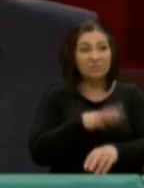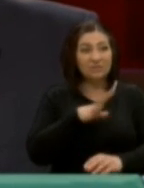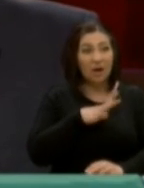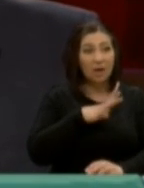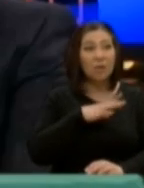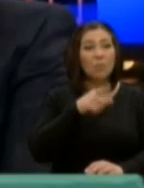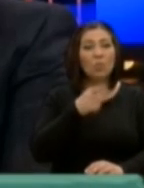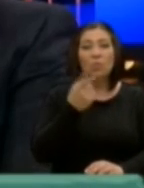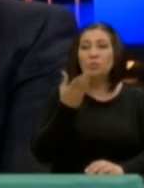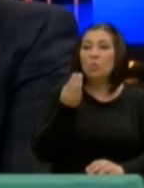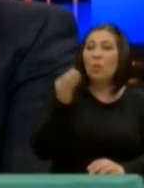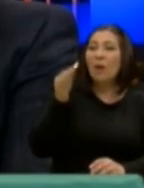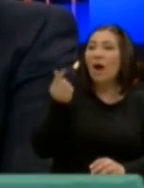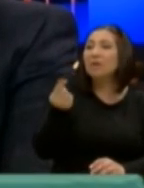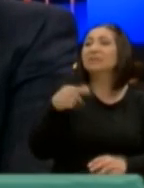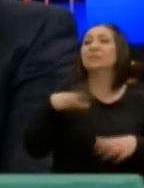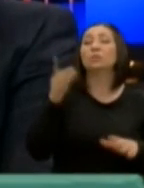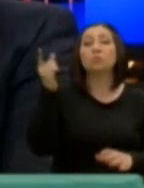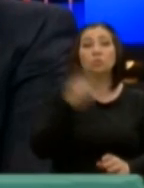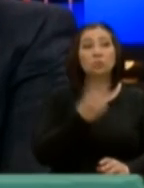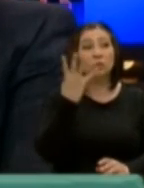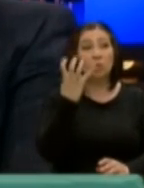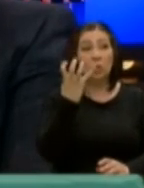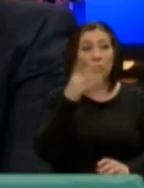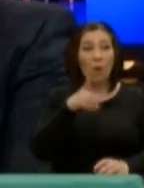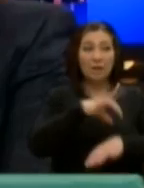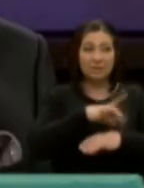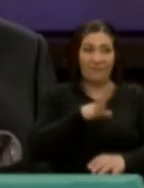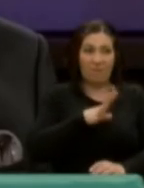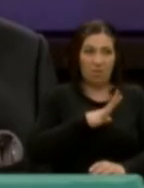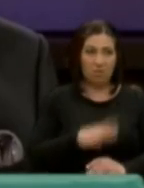Bu azımsanamayacak bir rakam. Türkiye'nin %4'ü bu rahatsızlığa yakalanmış durumda.